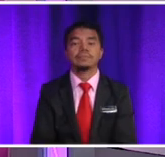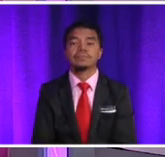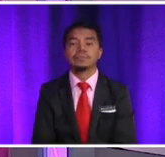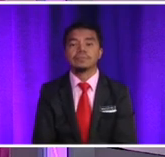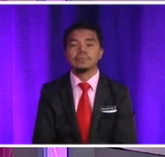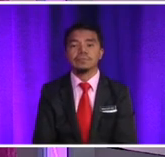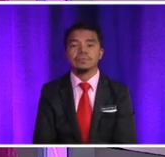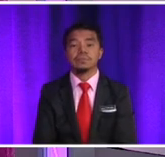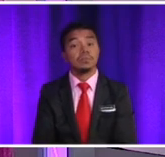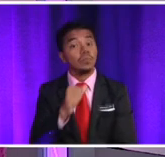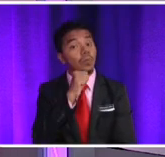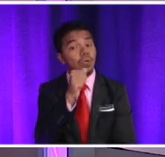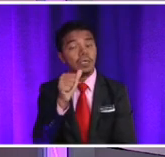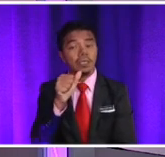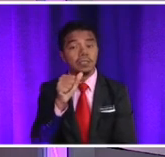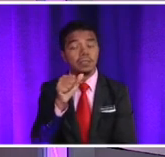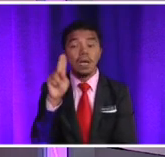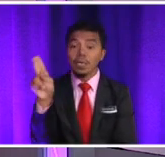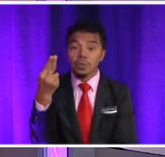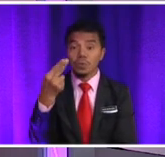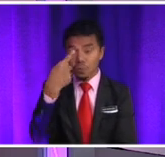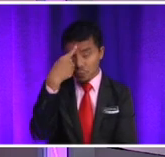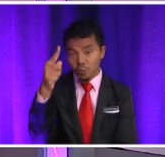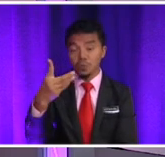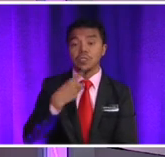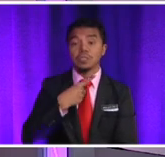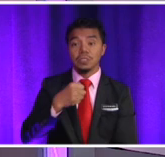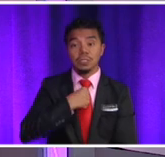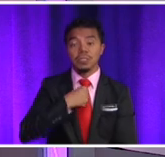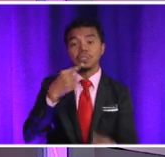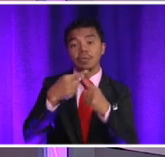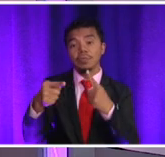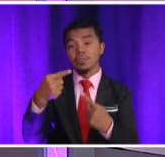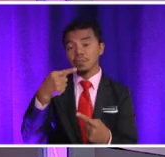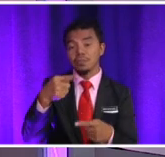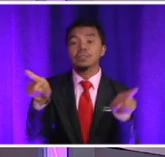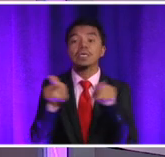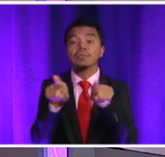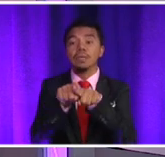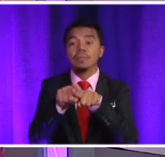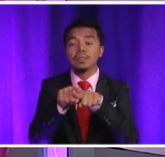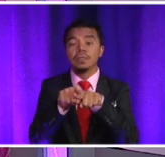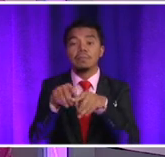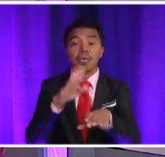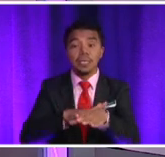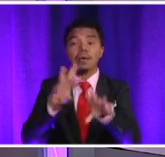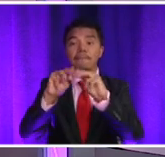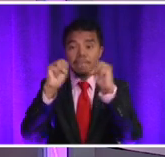makanya bukan saja untuk diri dia tetapi juga untuk masyarakat di sekeliling jadi itu dia